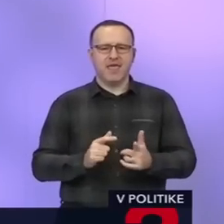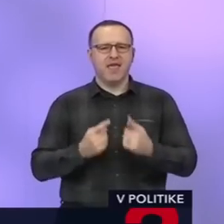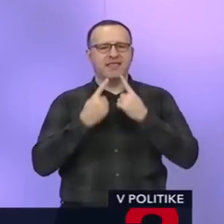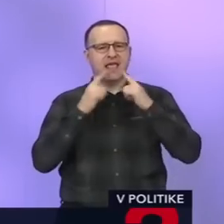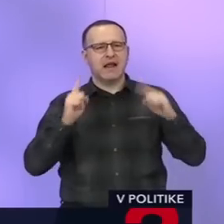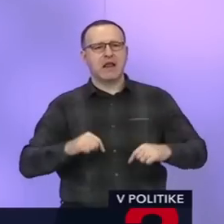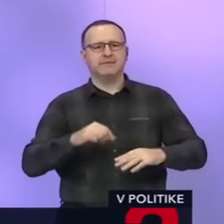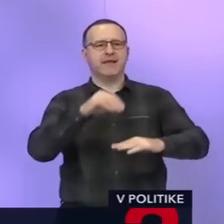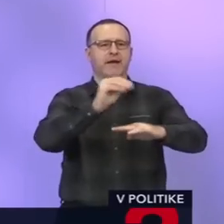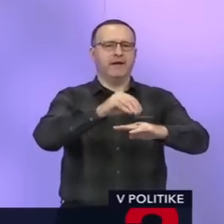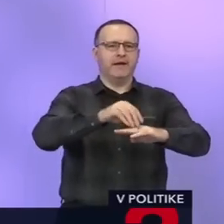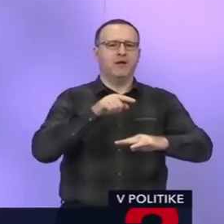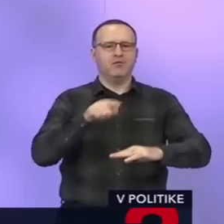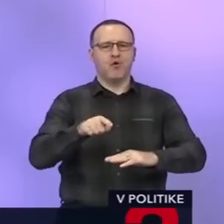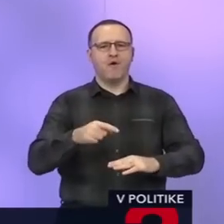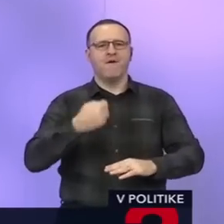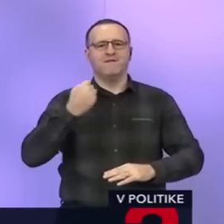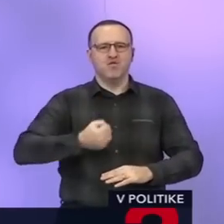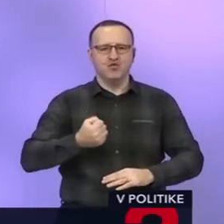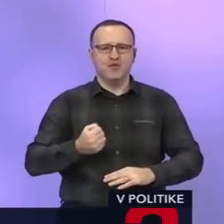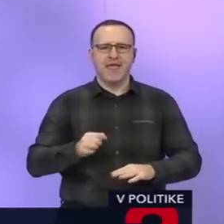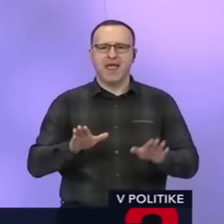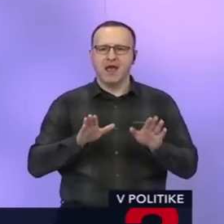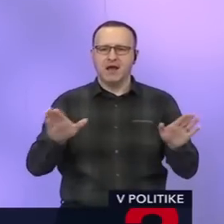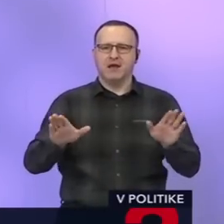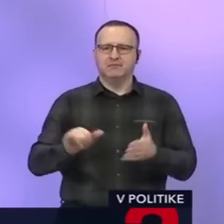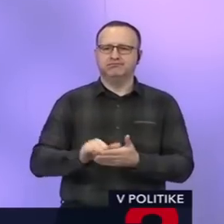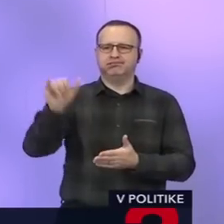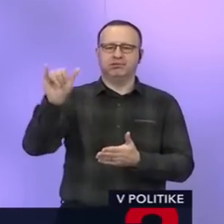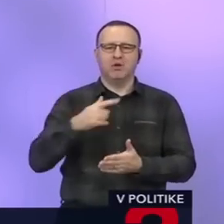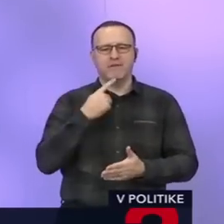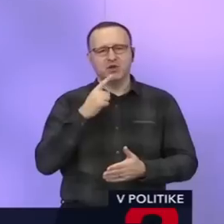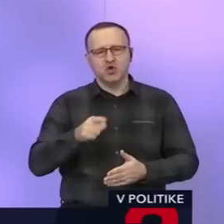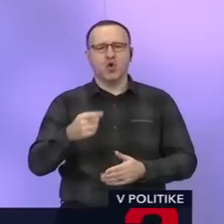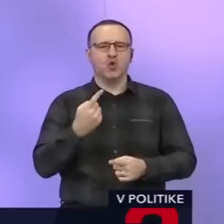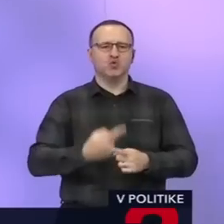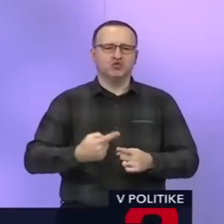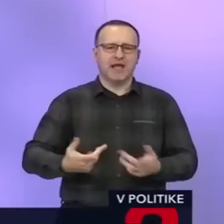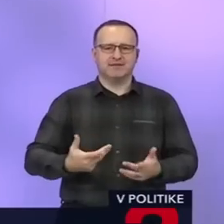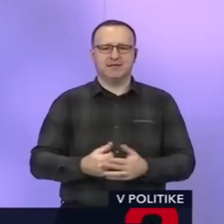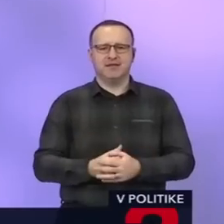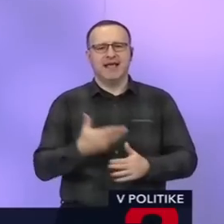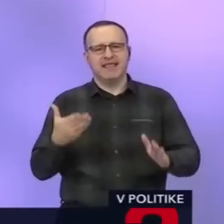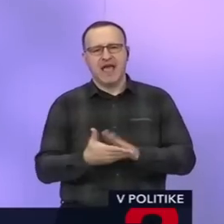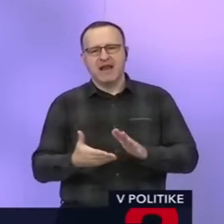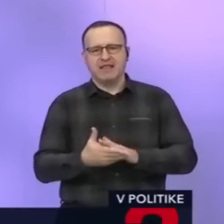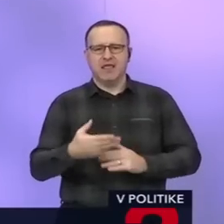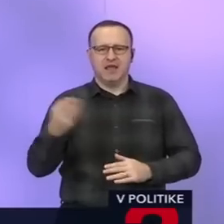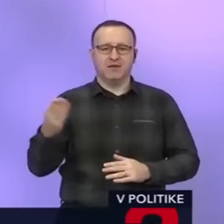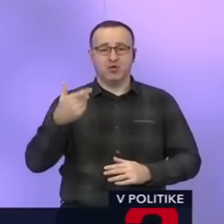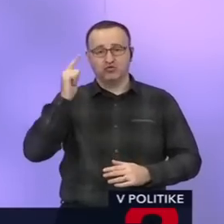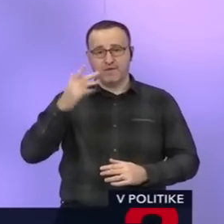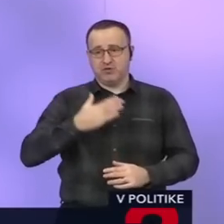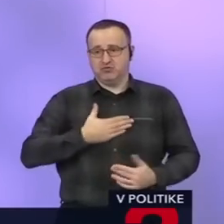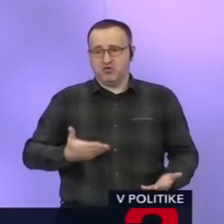deklarácie, že ide o funkčné lietajúce stroje, ale ide o náhradné diely. A tým pádom v podstate Slovensko by